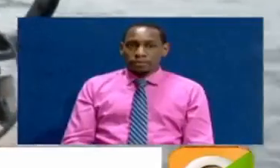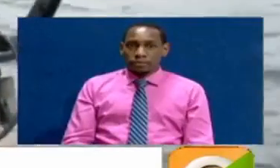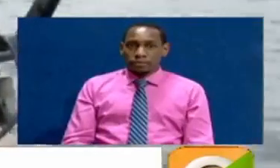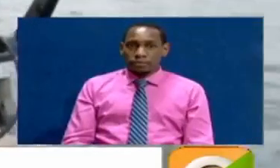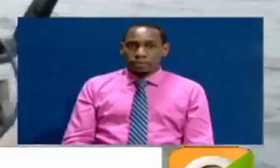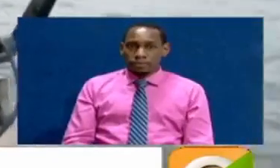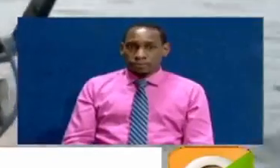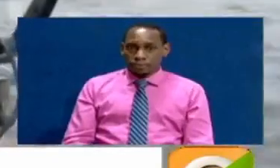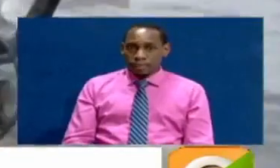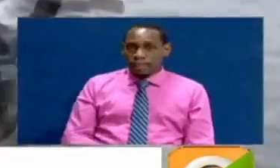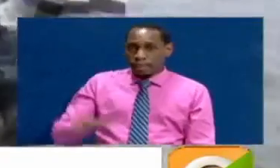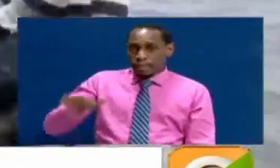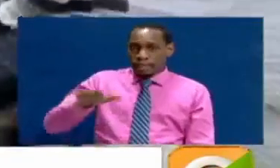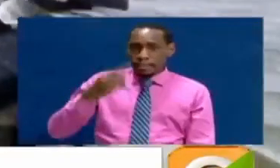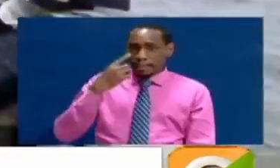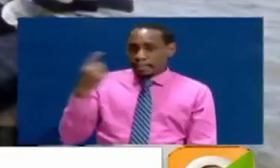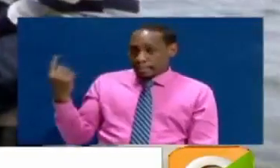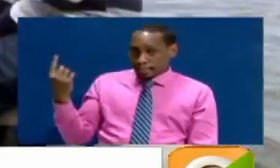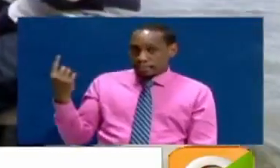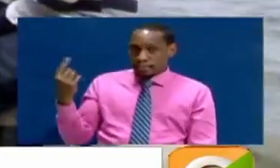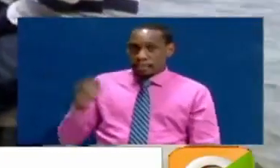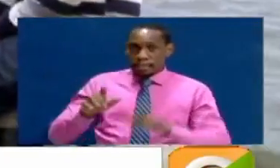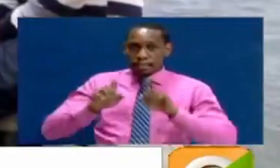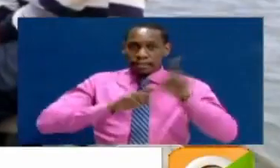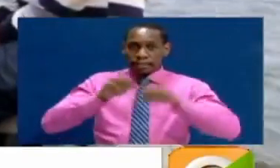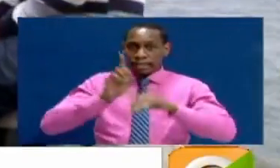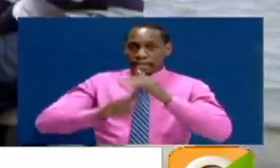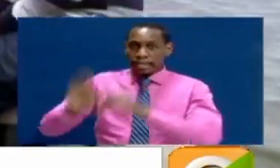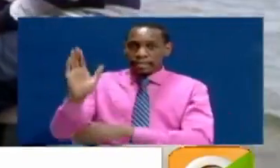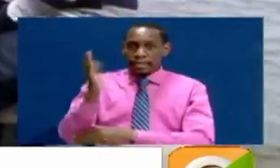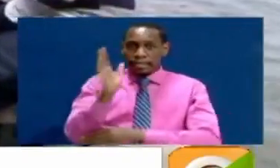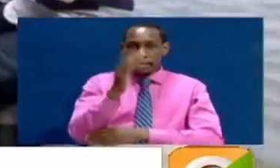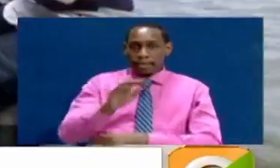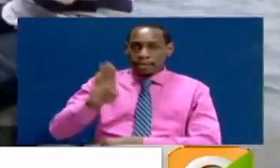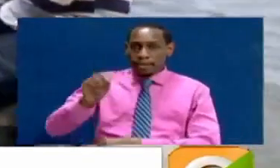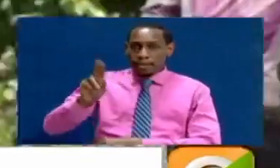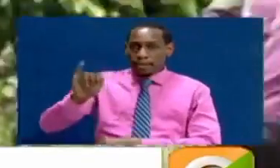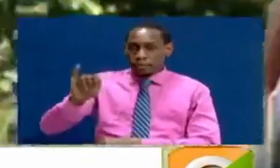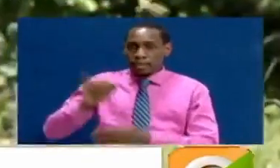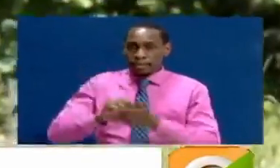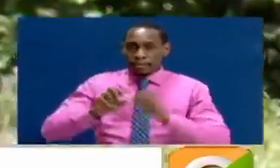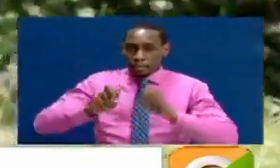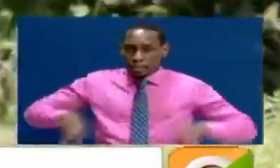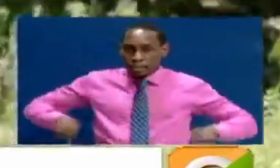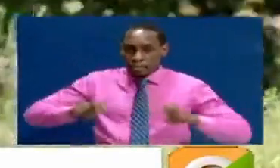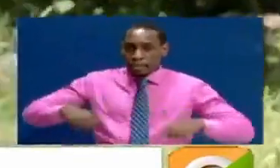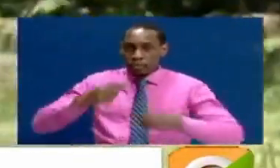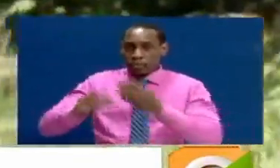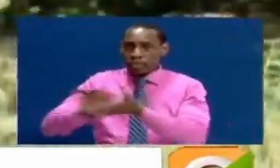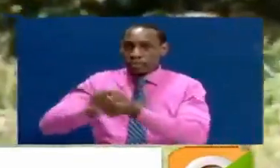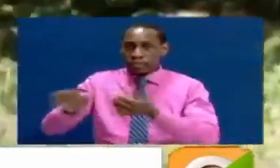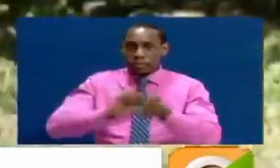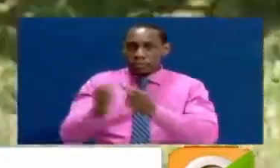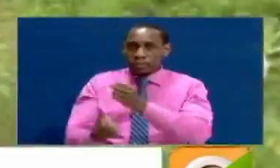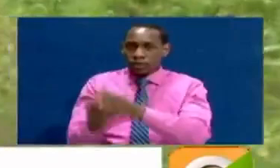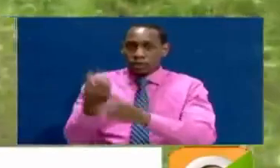Mkondo wa bahari wa Ndununi, hapa safari ya kuelekea ndani ya msitu wa Boni wadi ya Basuba ambapo nzige wanaendelea kuharibu